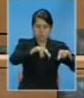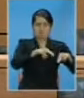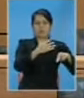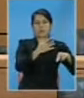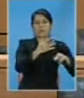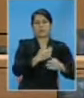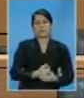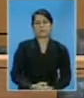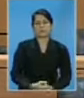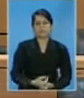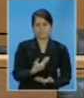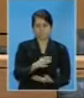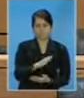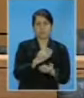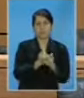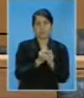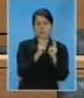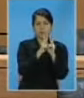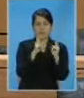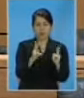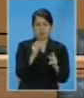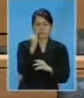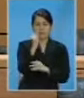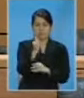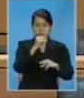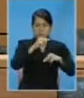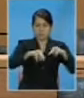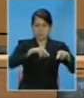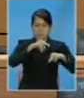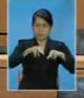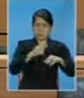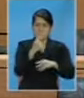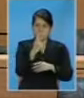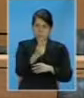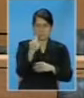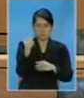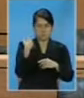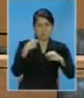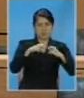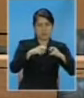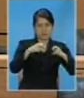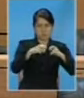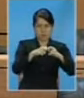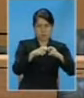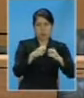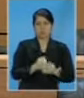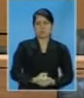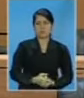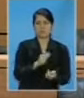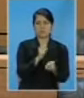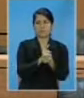ต่อมาเวลาไปตรวจสอบขึ้นมาแล้วเนี่ยครับท่านประธานครับมันจะมีปัญหาอีกว่